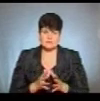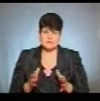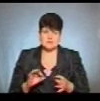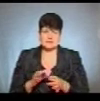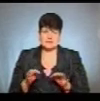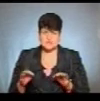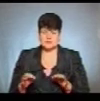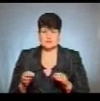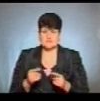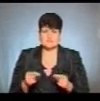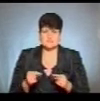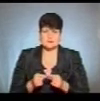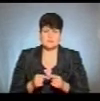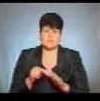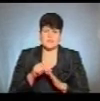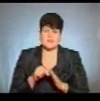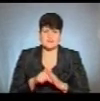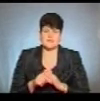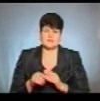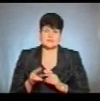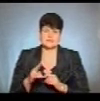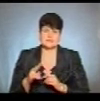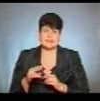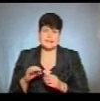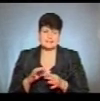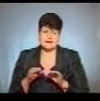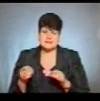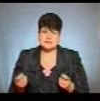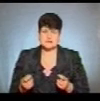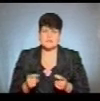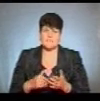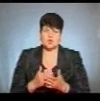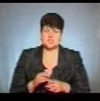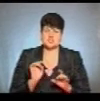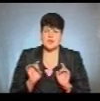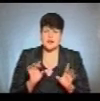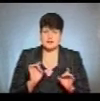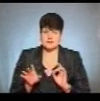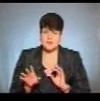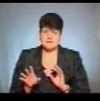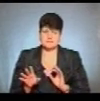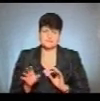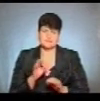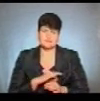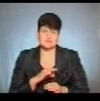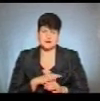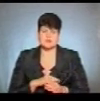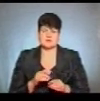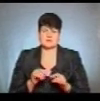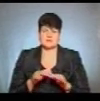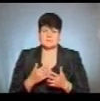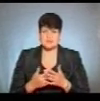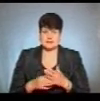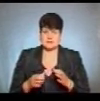деталізує визначення поняття агітації. Скажімо, прямо вказано про те, що політична реклама, там, наприклад, вживання символіки партії, це